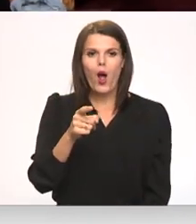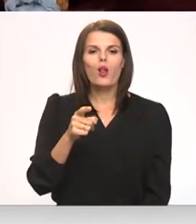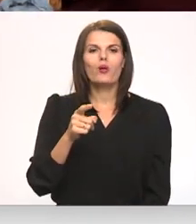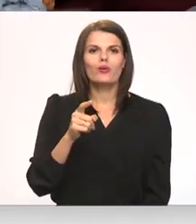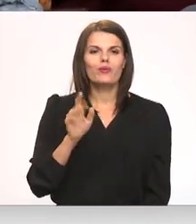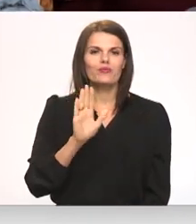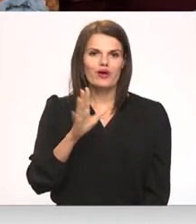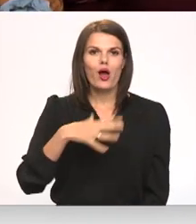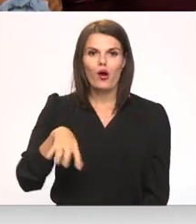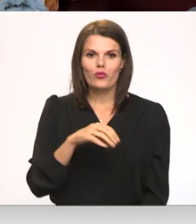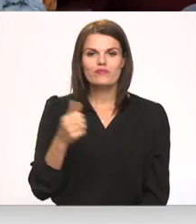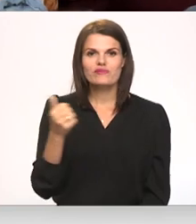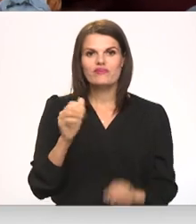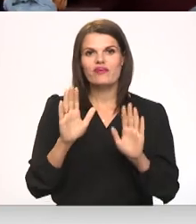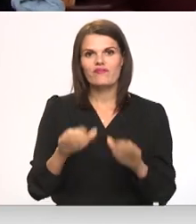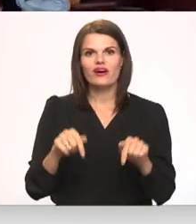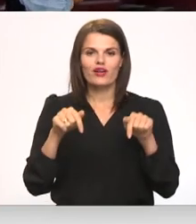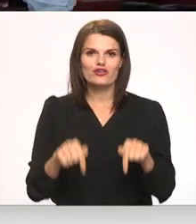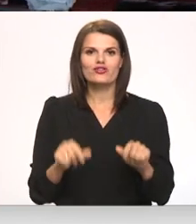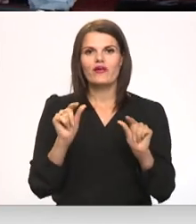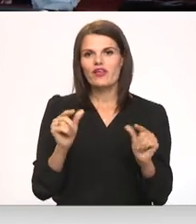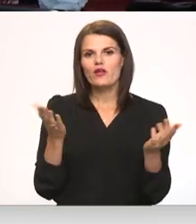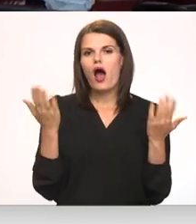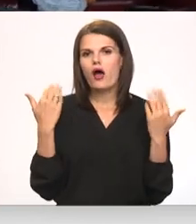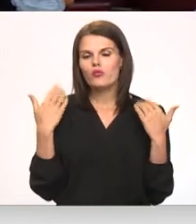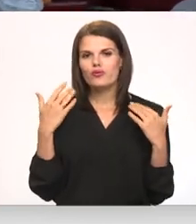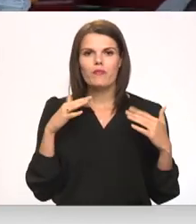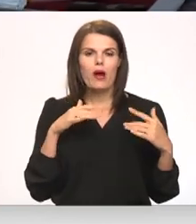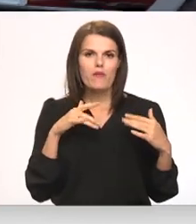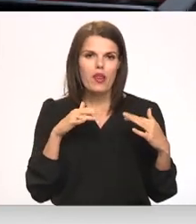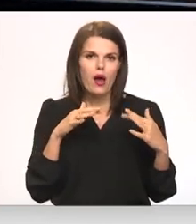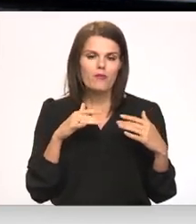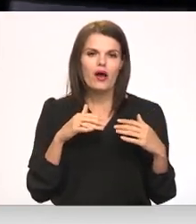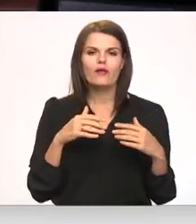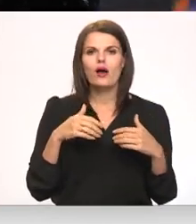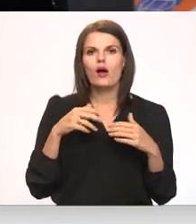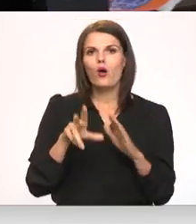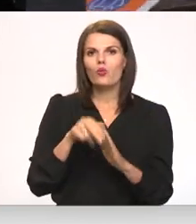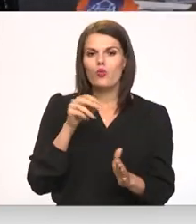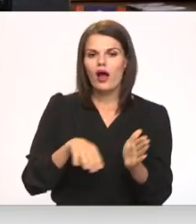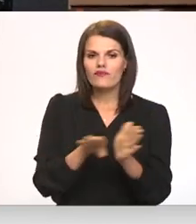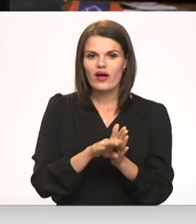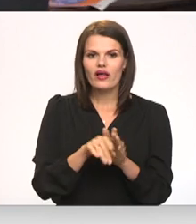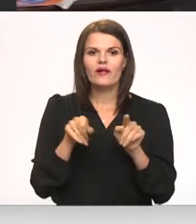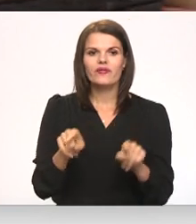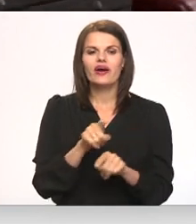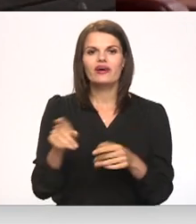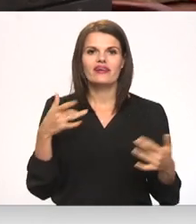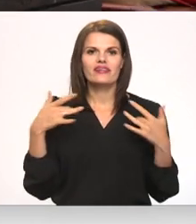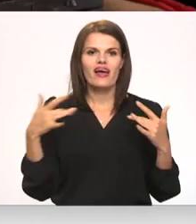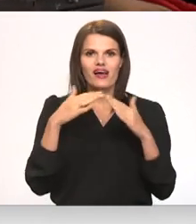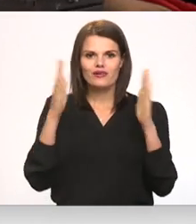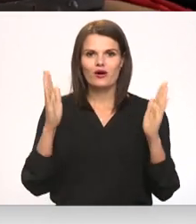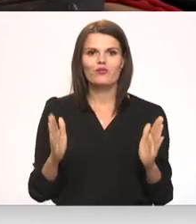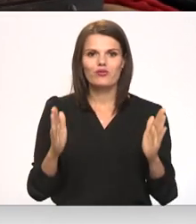pa lielāku gabalu pie mums, tad viņi varēs te tā mazliet atpūsties, papļāpāt, novēlēt. Tā ir teātra būdiņa, kur te